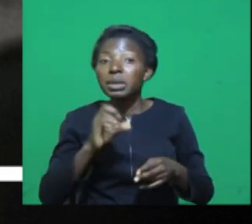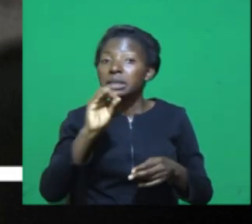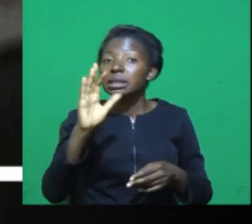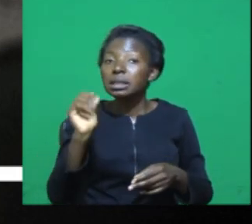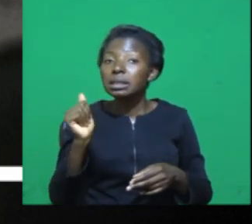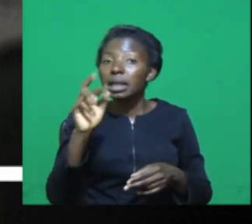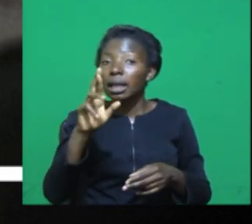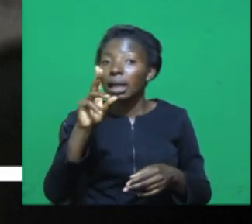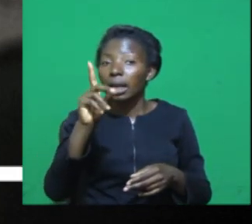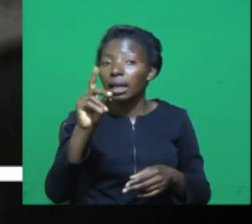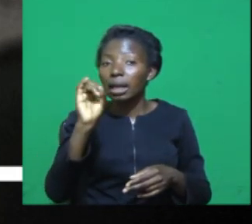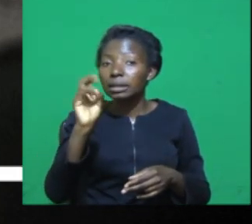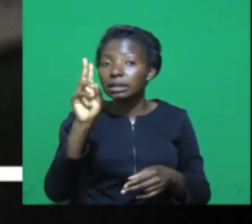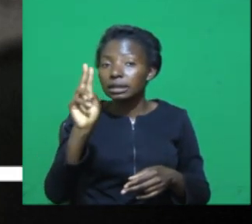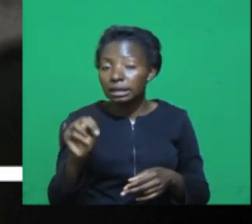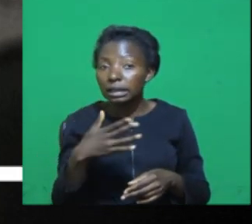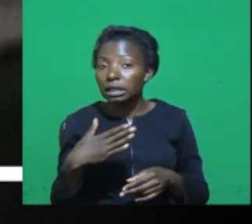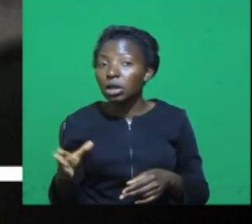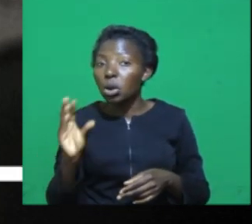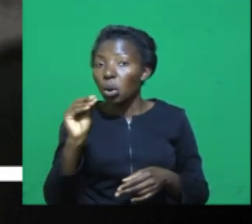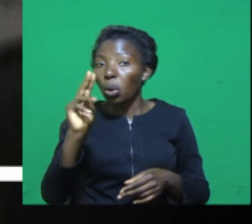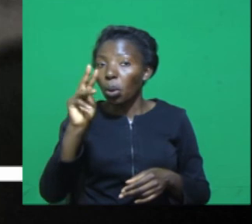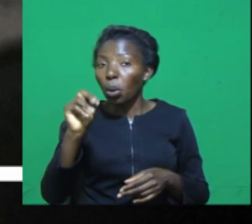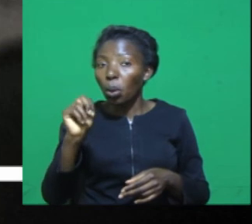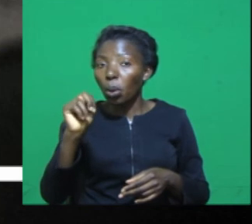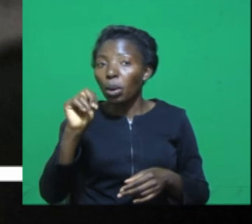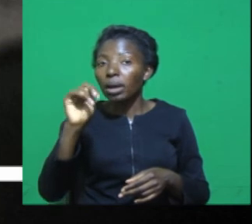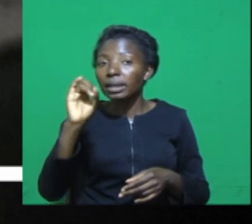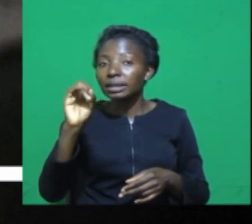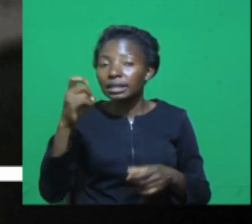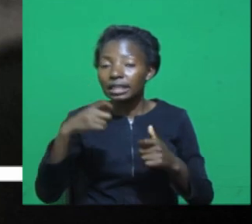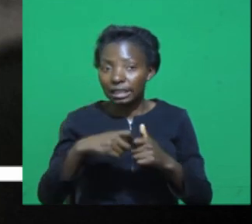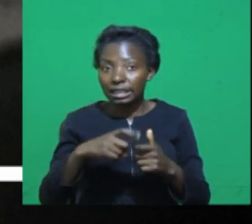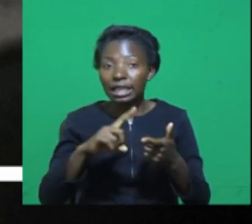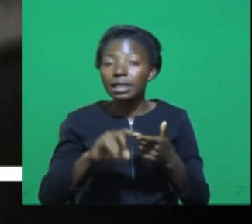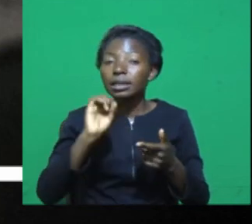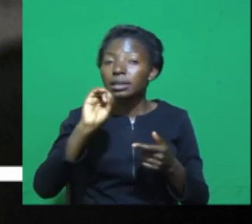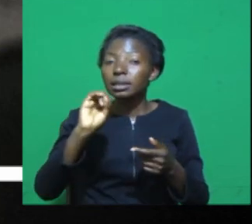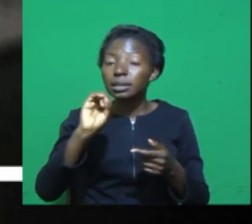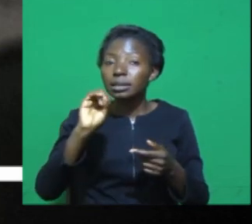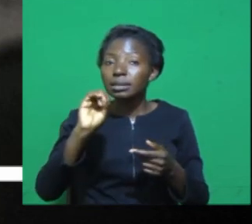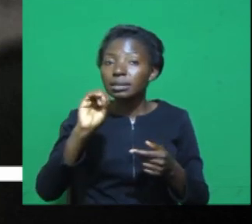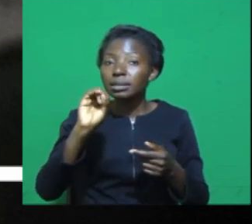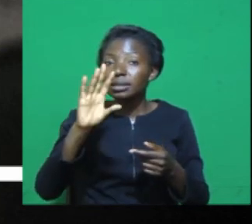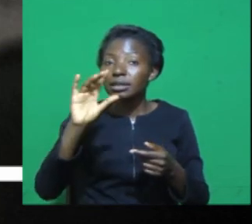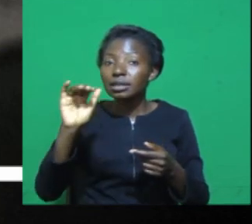nedhaimani nebheriri neoniksi nejaspiri nesafiri